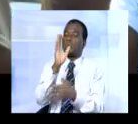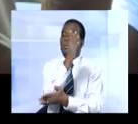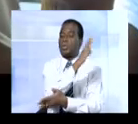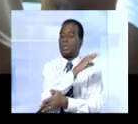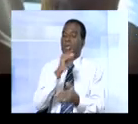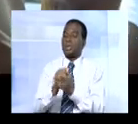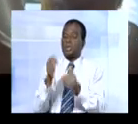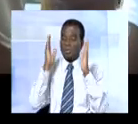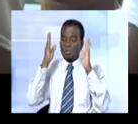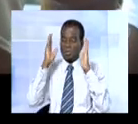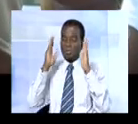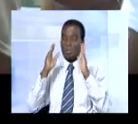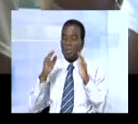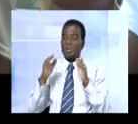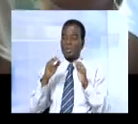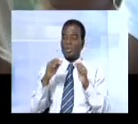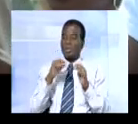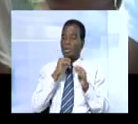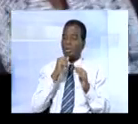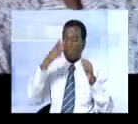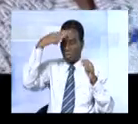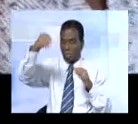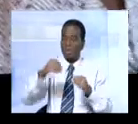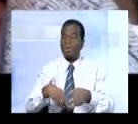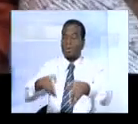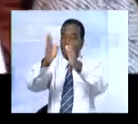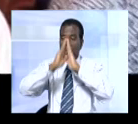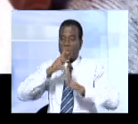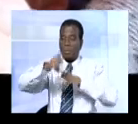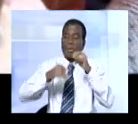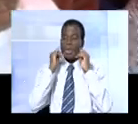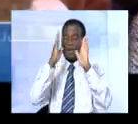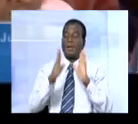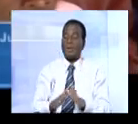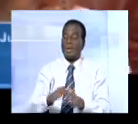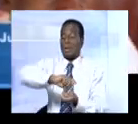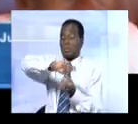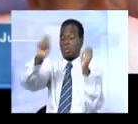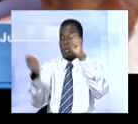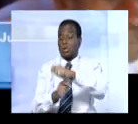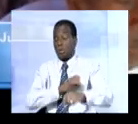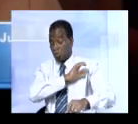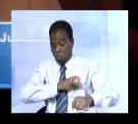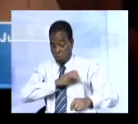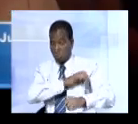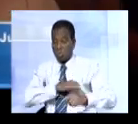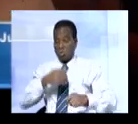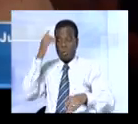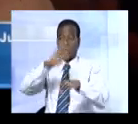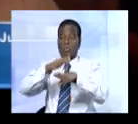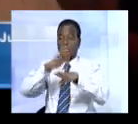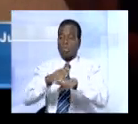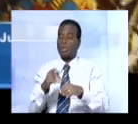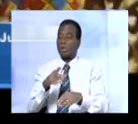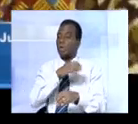une imprudence des hommes. C'est pourquoi elles ont appelé la population ivoirienne à un changement de mentalité et de comportement pour préserver des